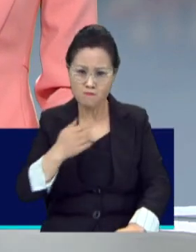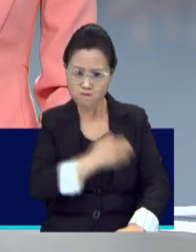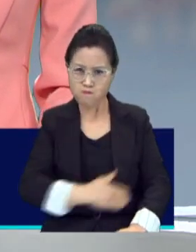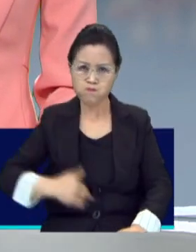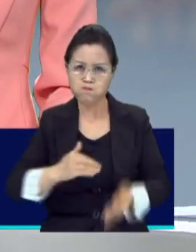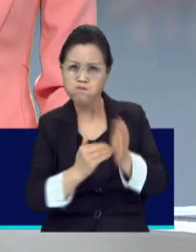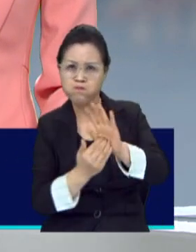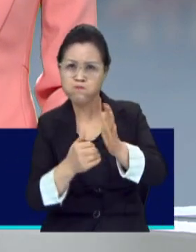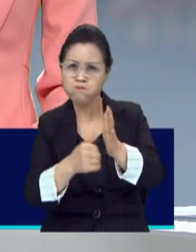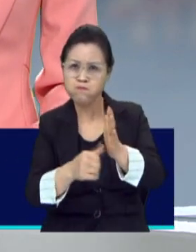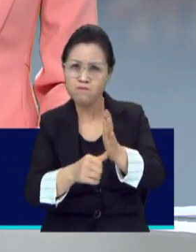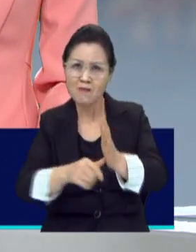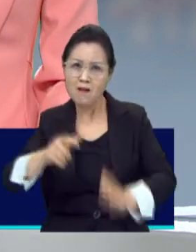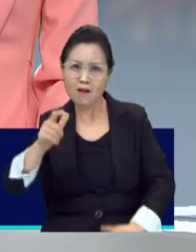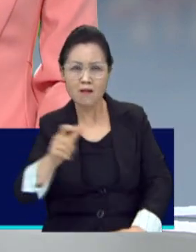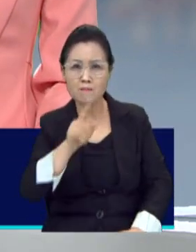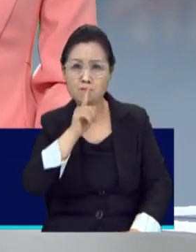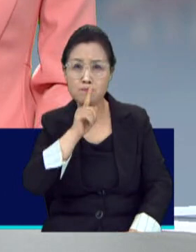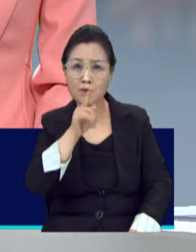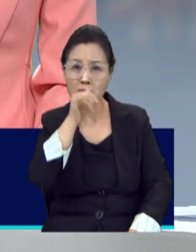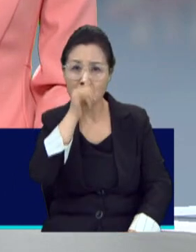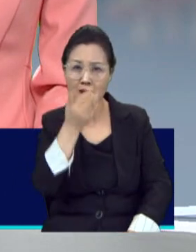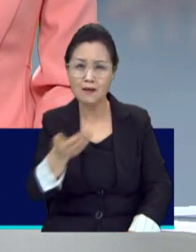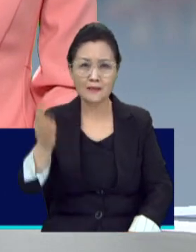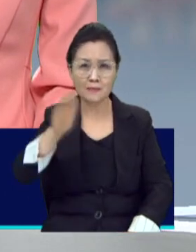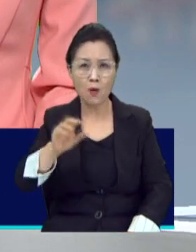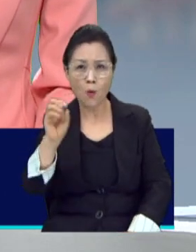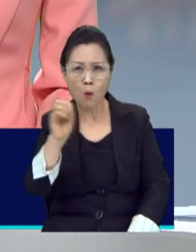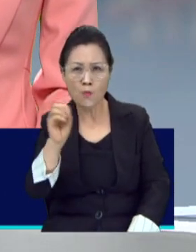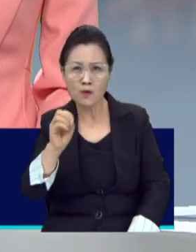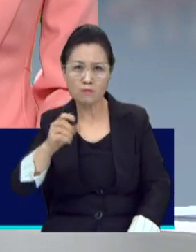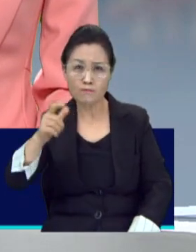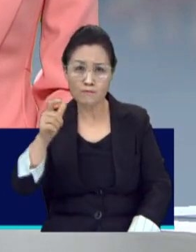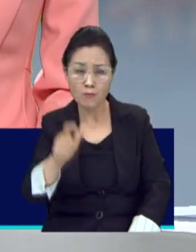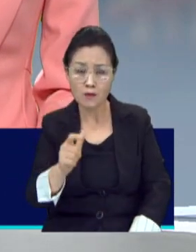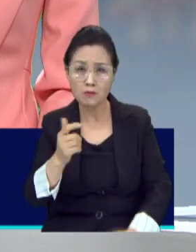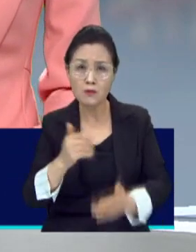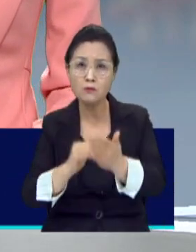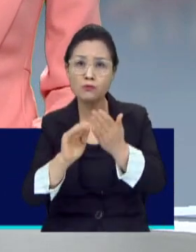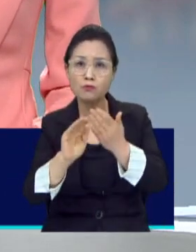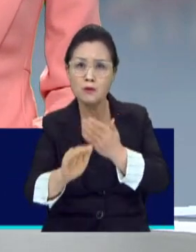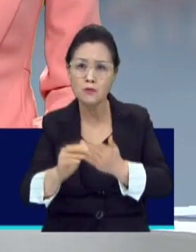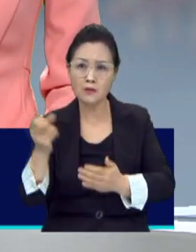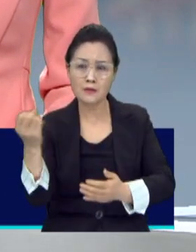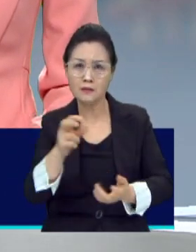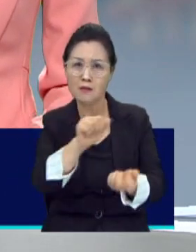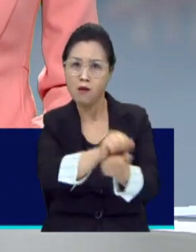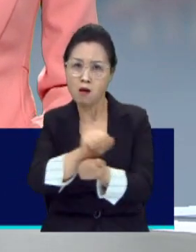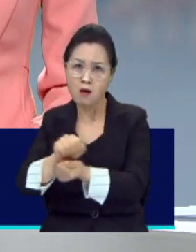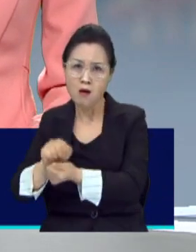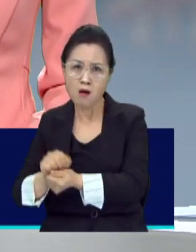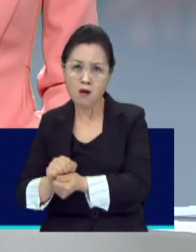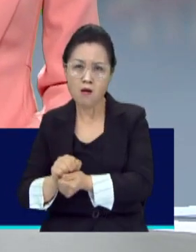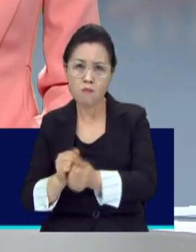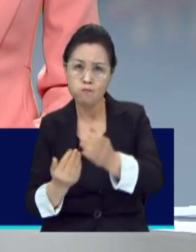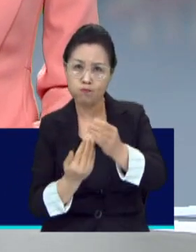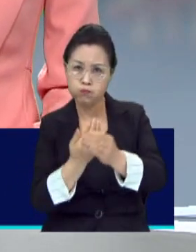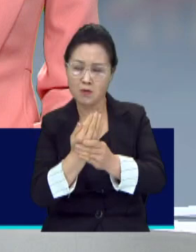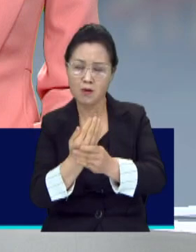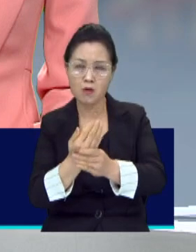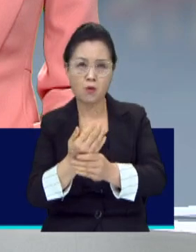항체가 생겼다는 말들도 나오고 있습니다 4 하지만 5 미크론 이웃에 종이 된 이후에도 제 감염 사례 또한 속출하고 있어